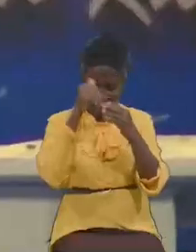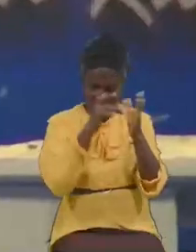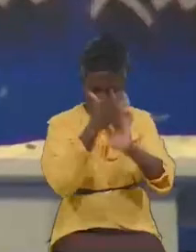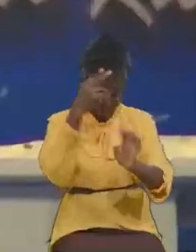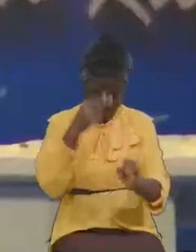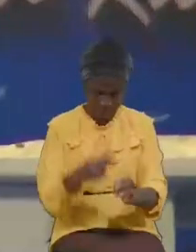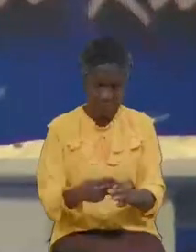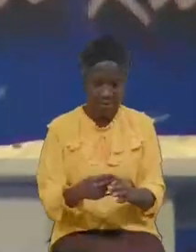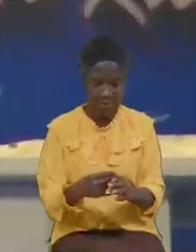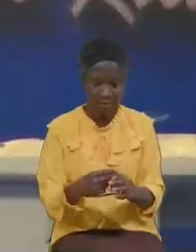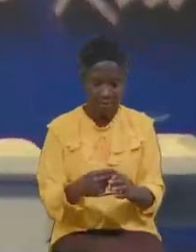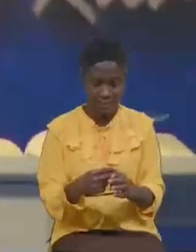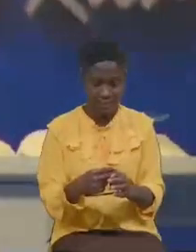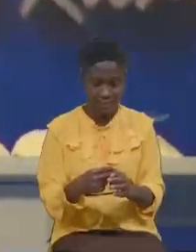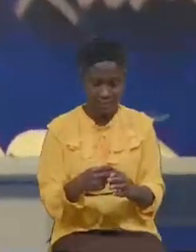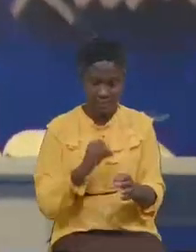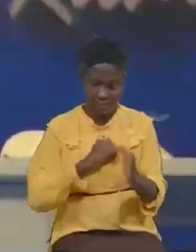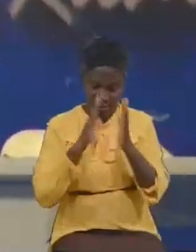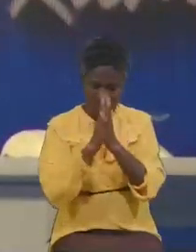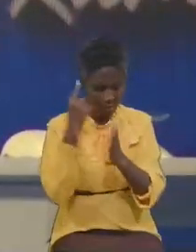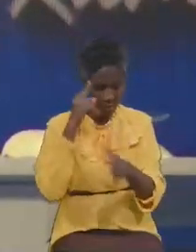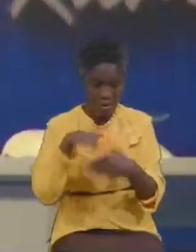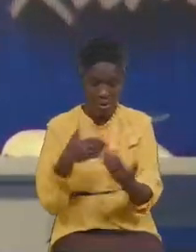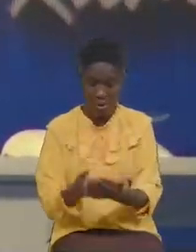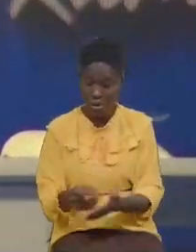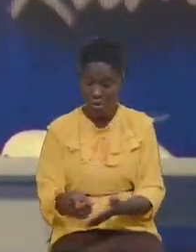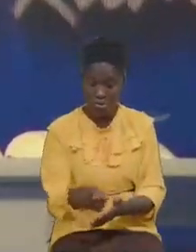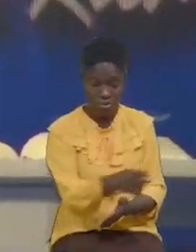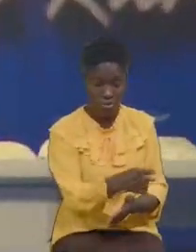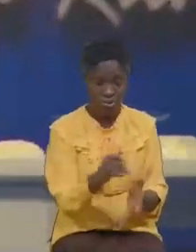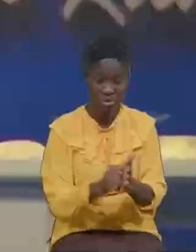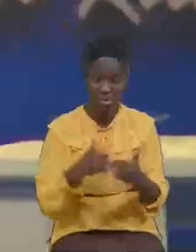de Jésus-Christ, je prie pour tous ceux qui